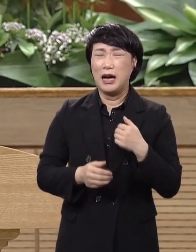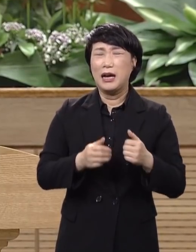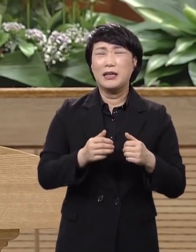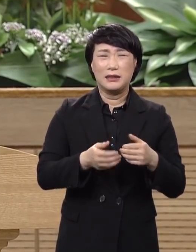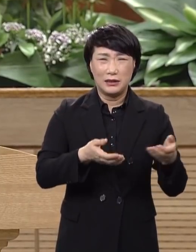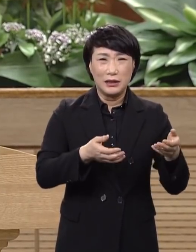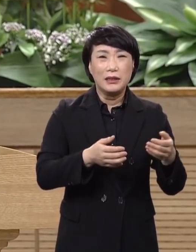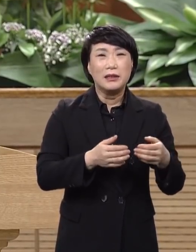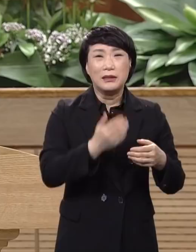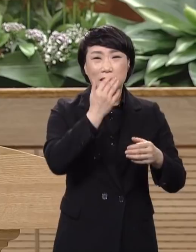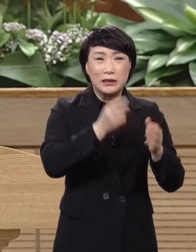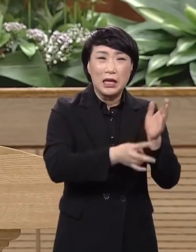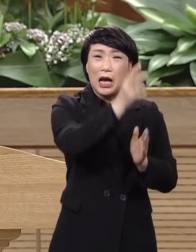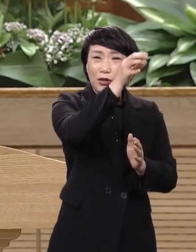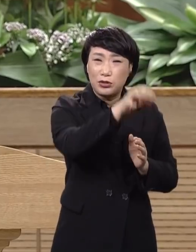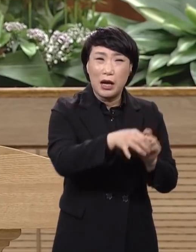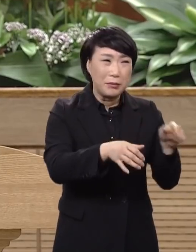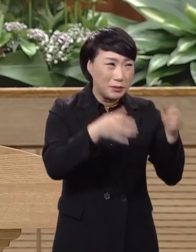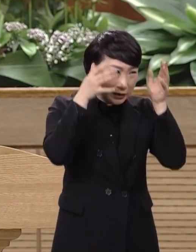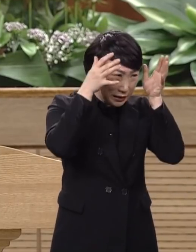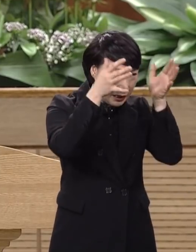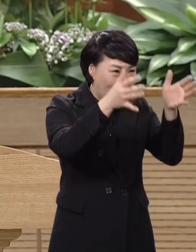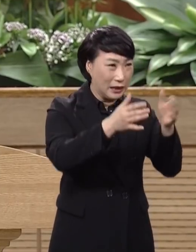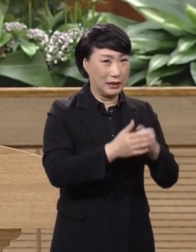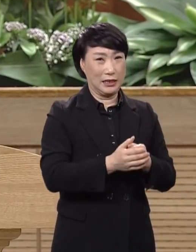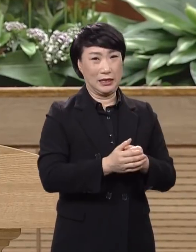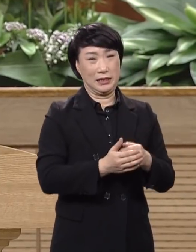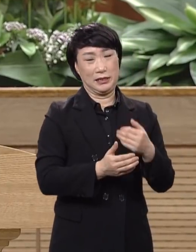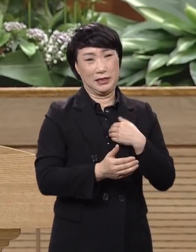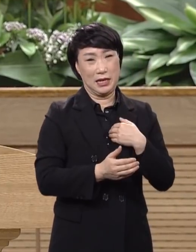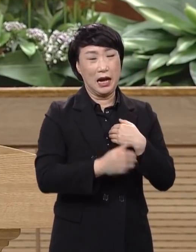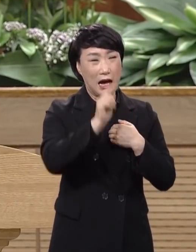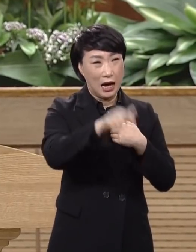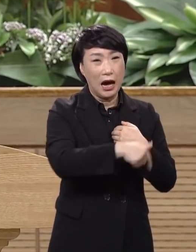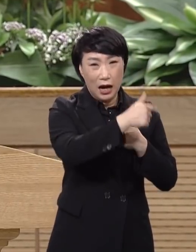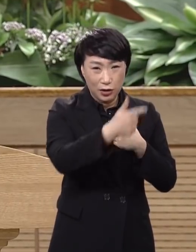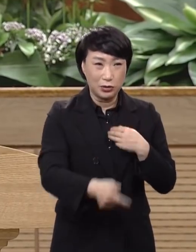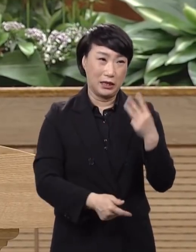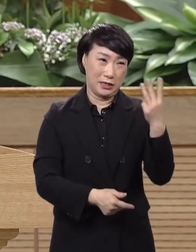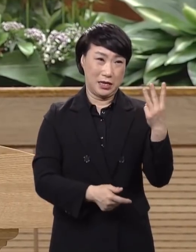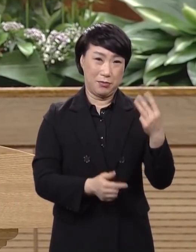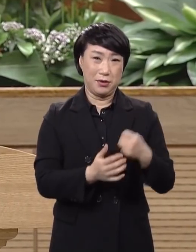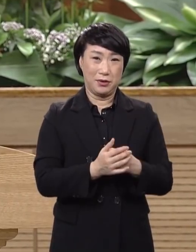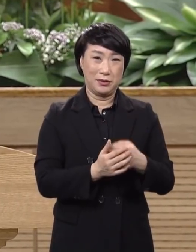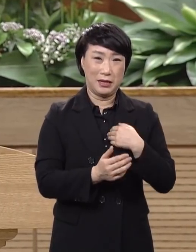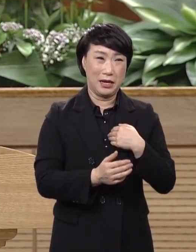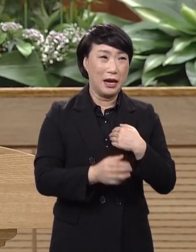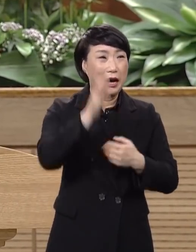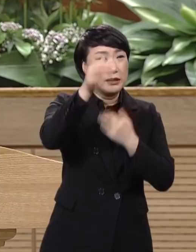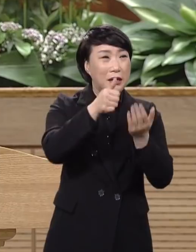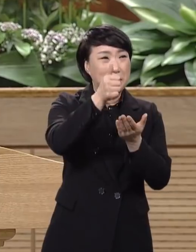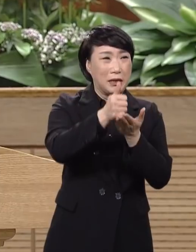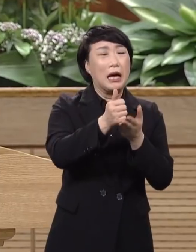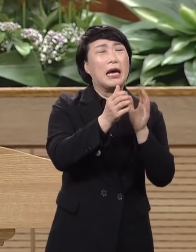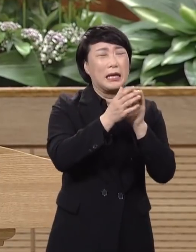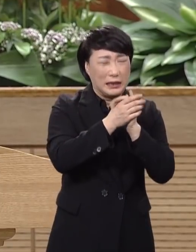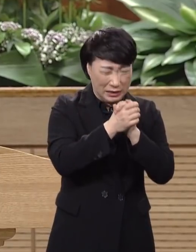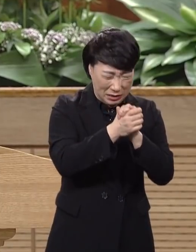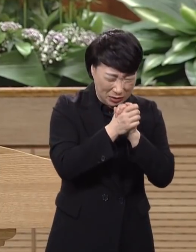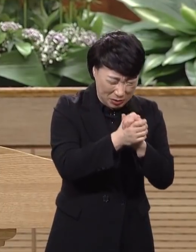조국 예루살렘을 바라보면서 하루에 3번씩 하나님 앞에